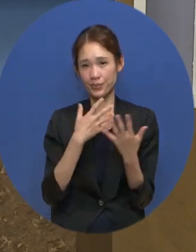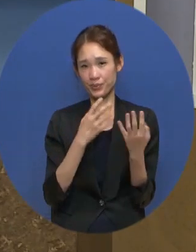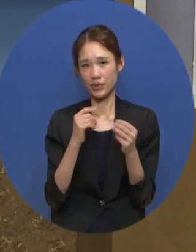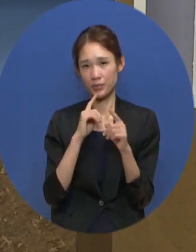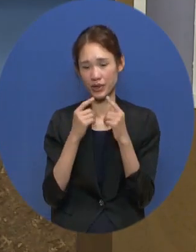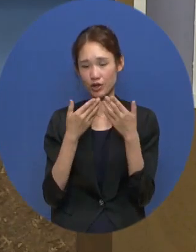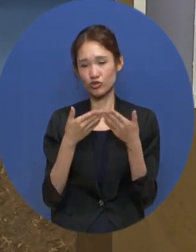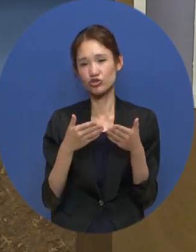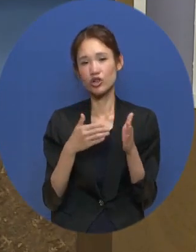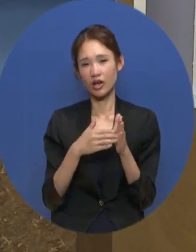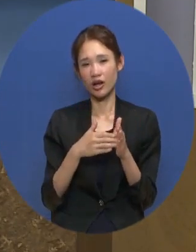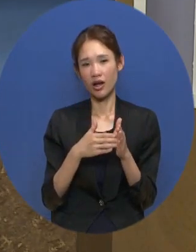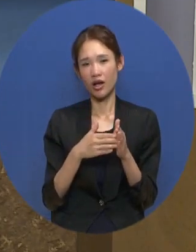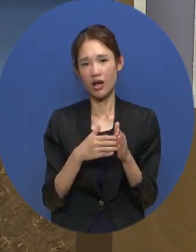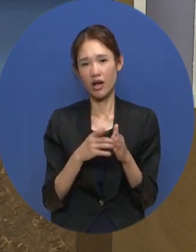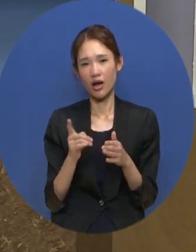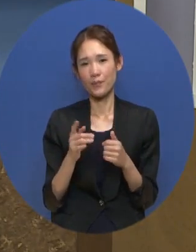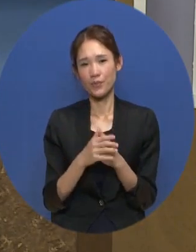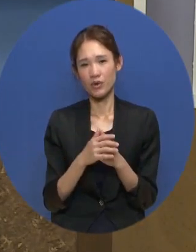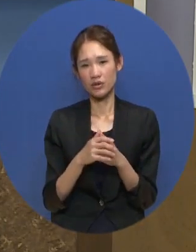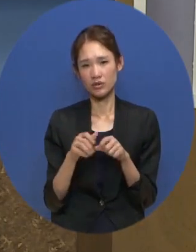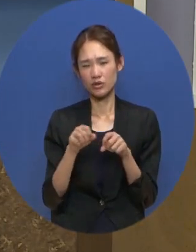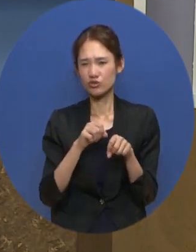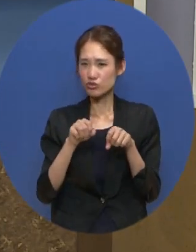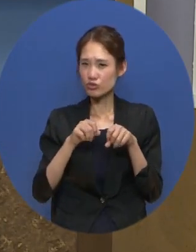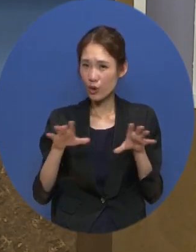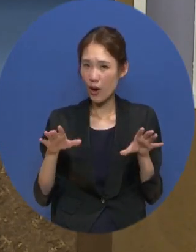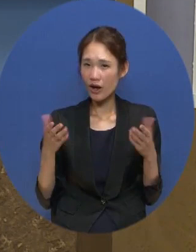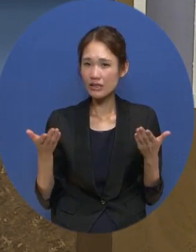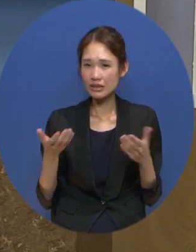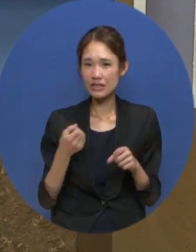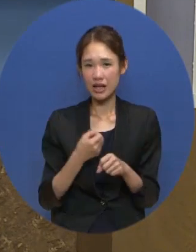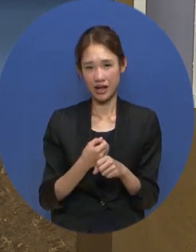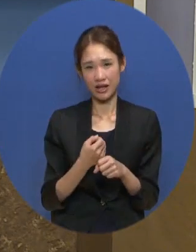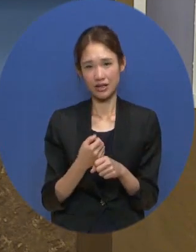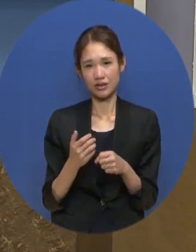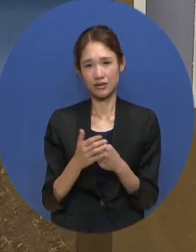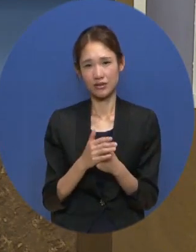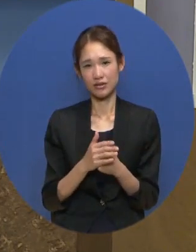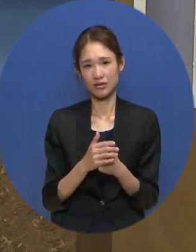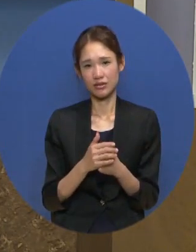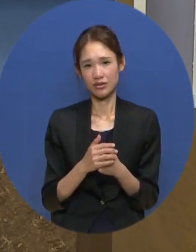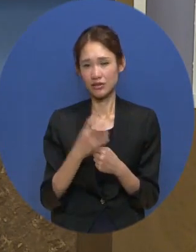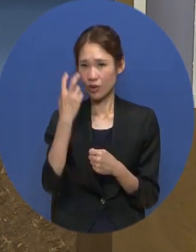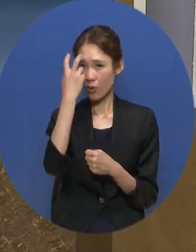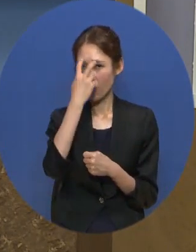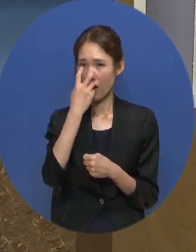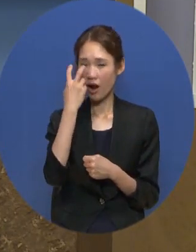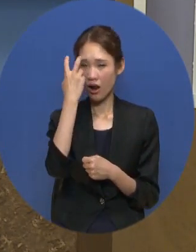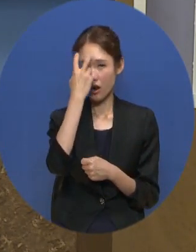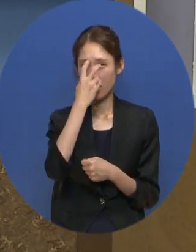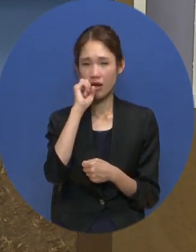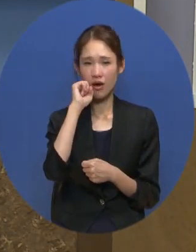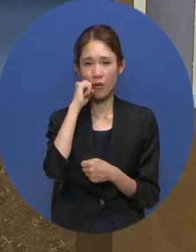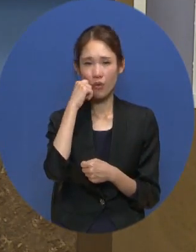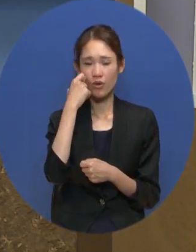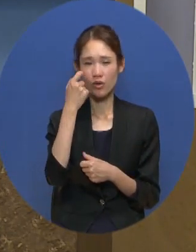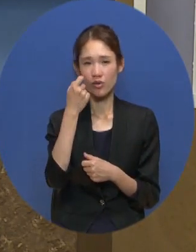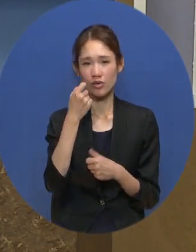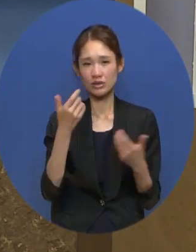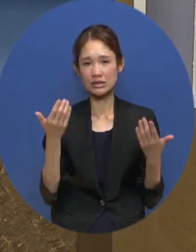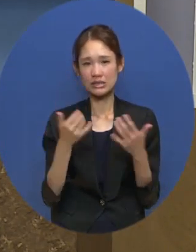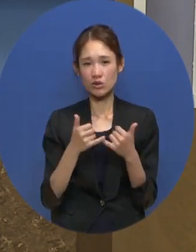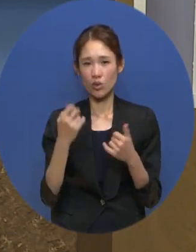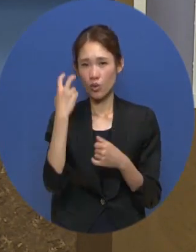많이 말씀해 주셨는데 네. 아무래도 흩어져 있다 보니까 이게 관리는 좀 어려울 것 같거든요. 이제